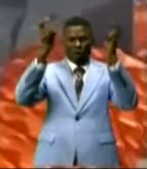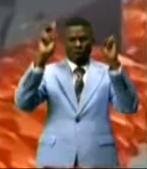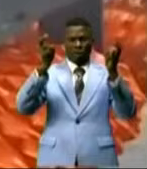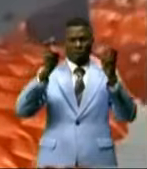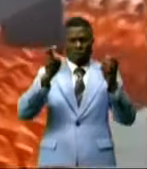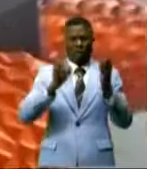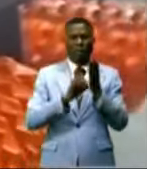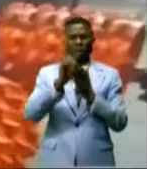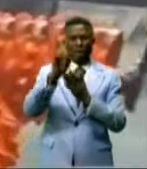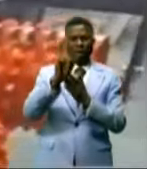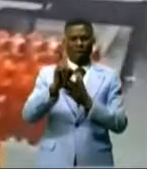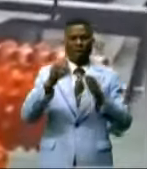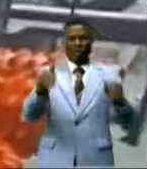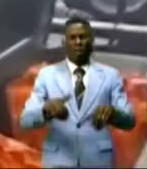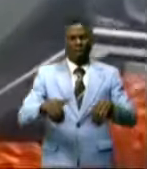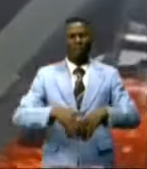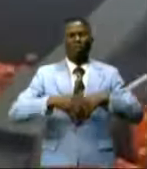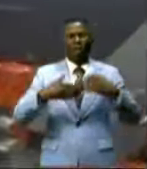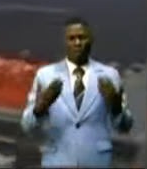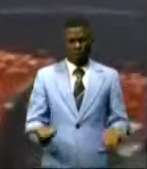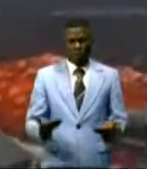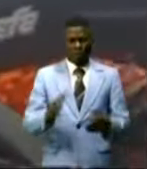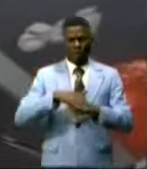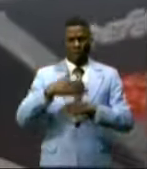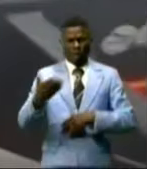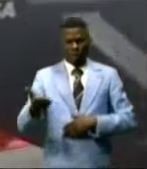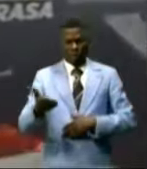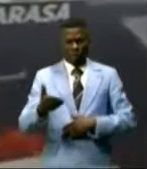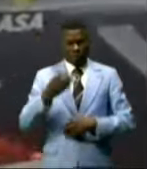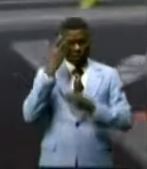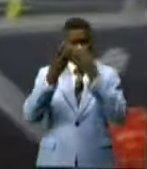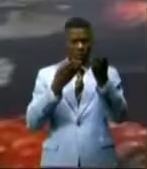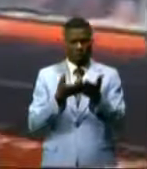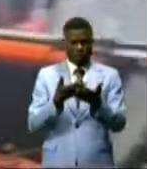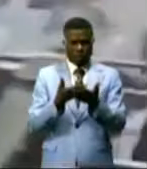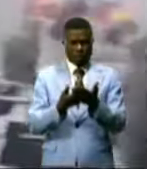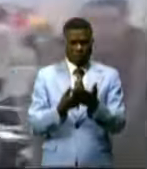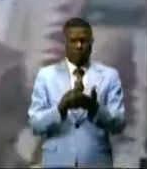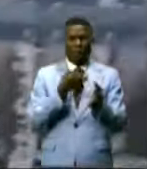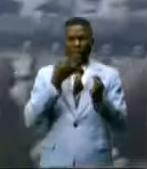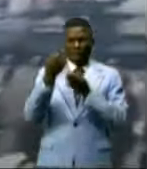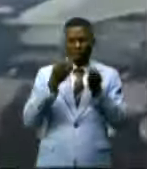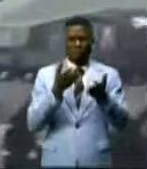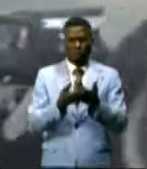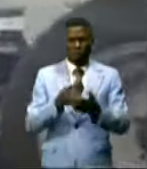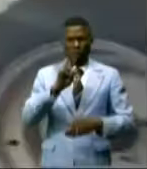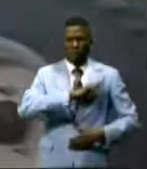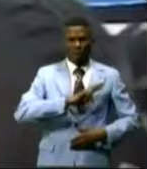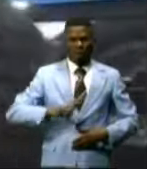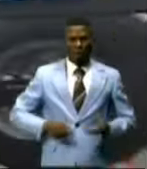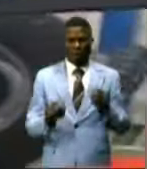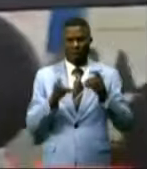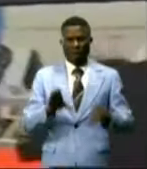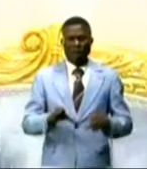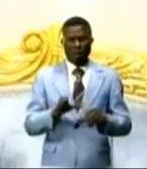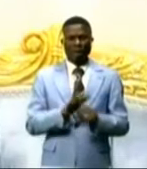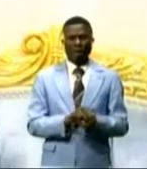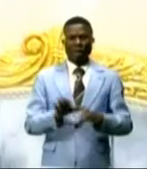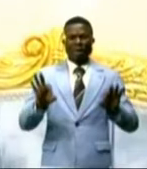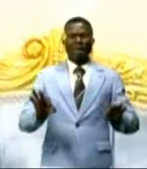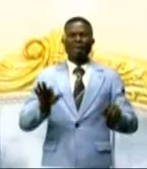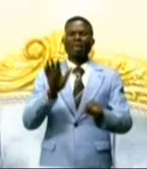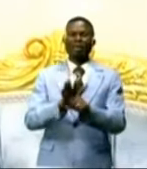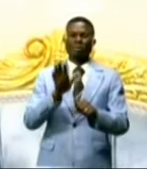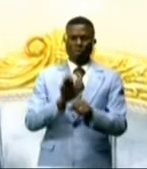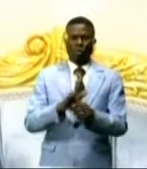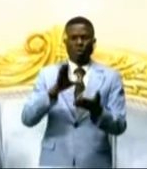Comment développer l'agriculture ». Après cette prospection, il a fait le point. La RDC doit attendre beaucoup. Nous avons eu à